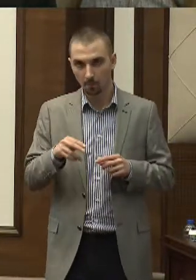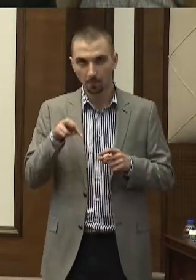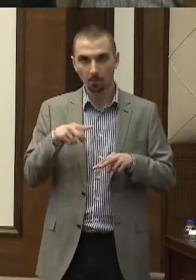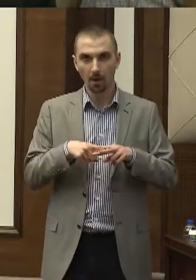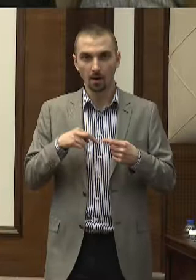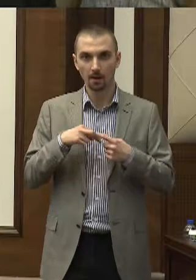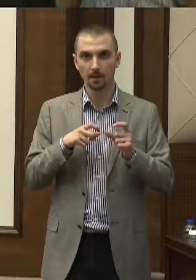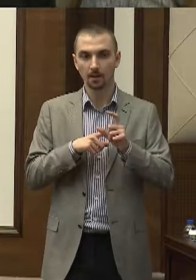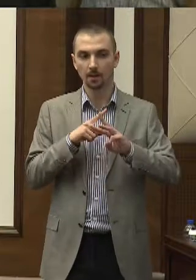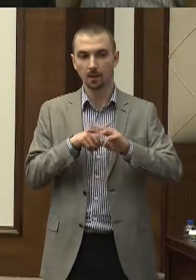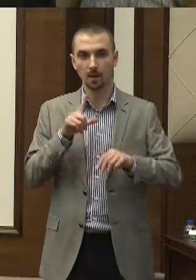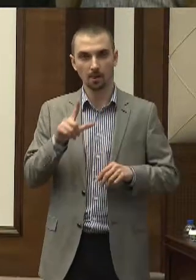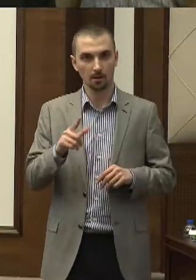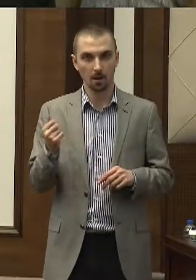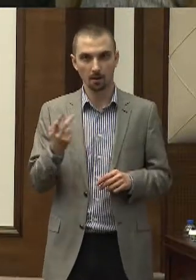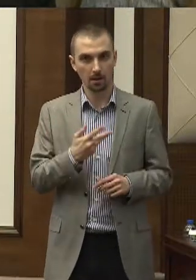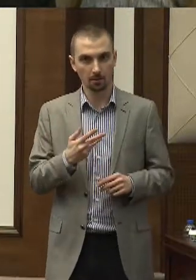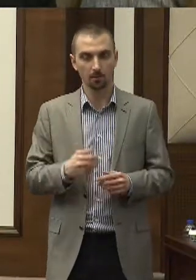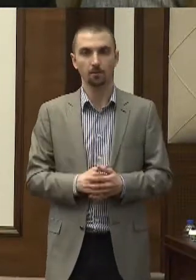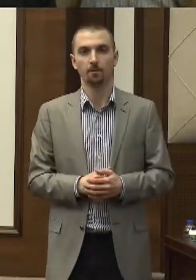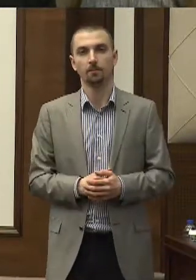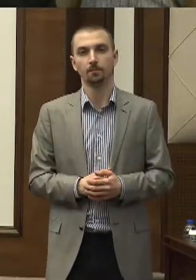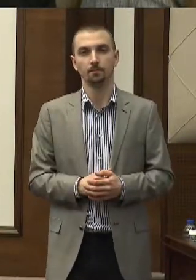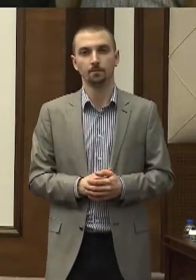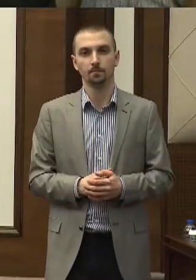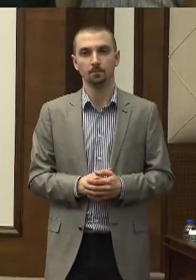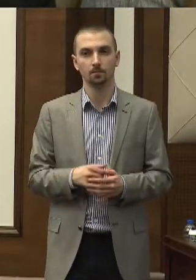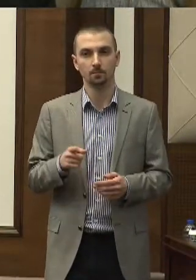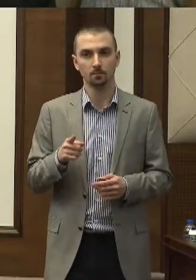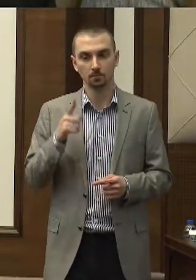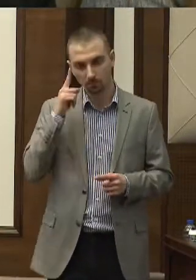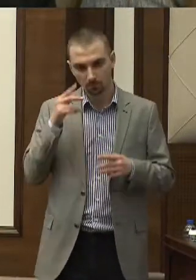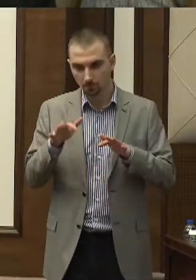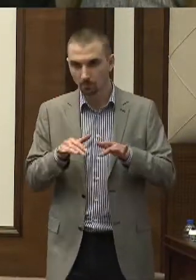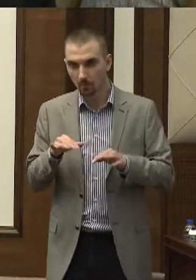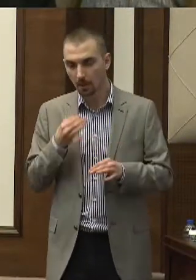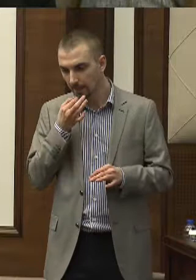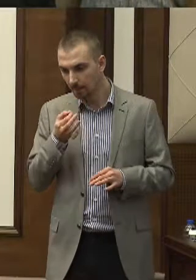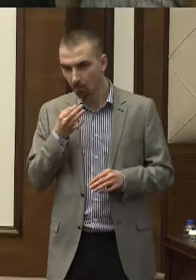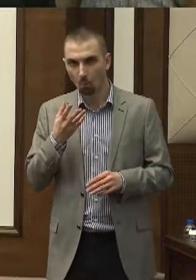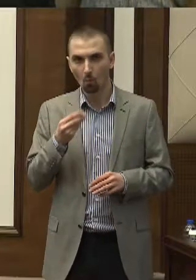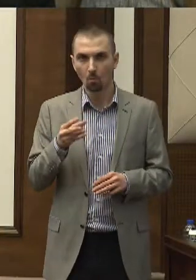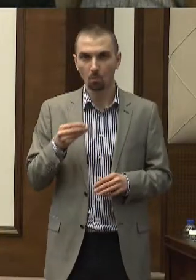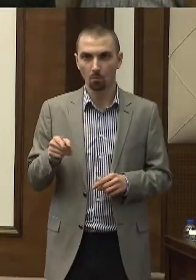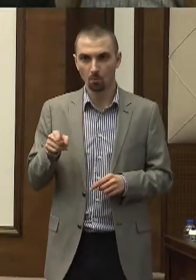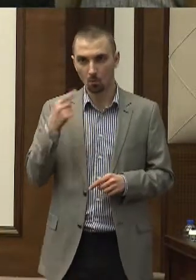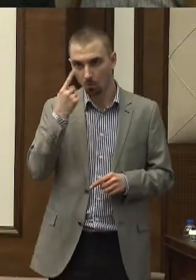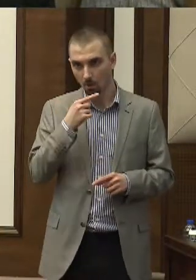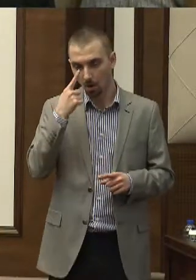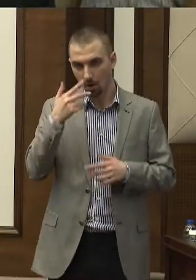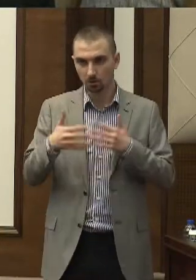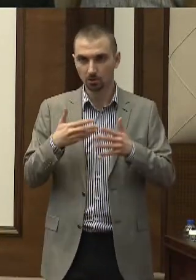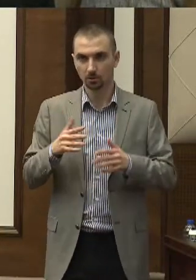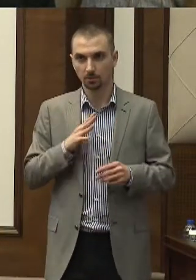parsel adetlerinin %50'sinden fazlasının yapı kullanım izin belgesi almış olması ya da tamamlanmış